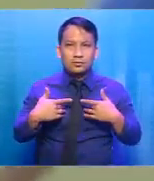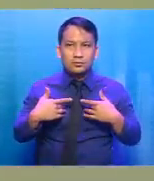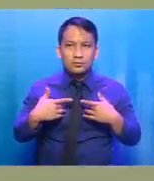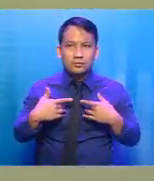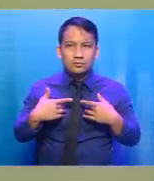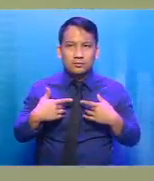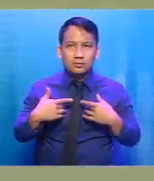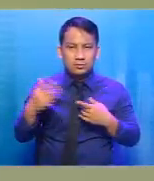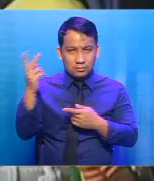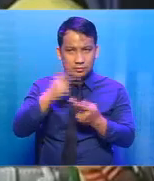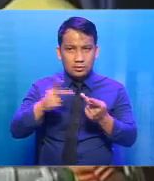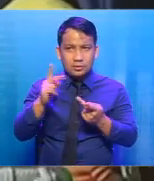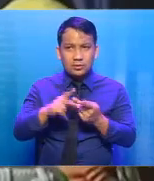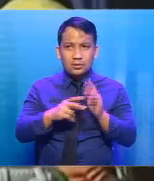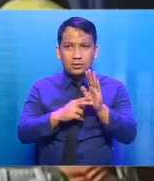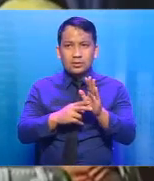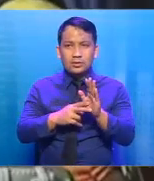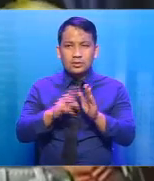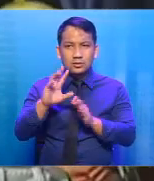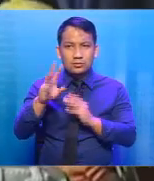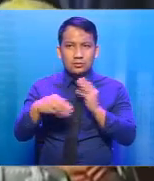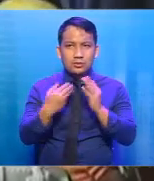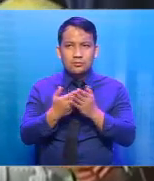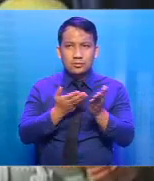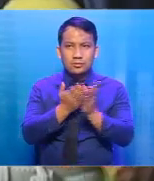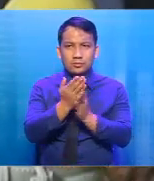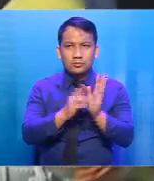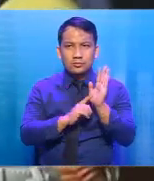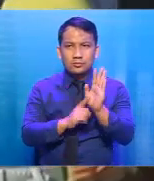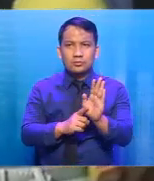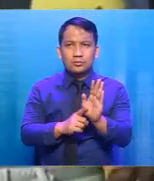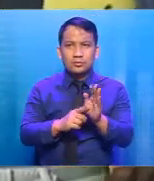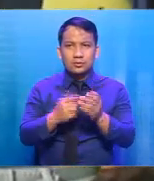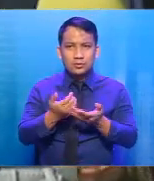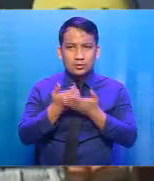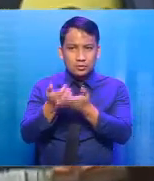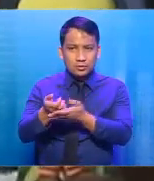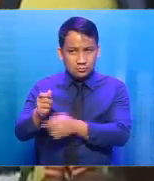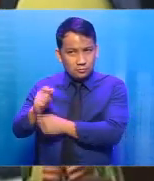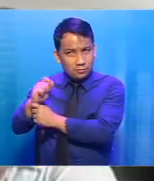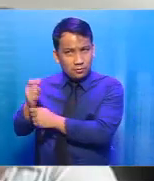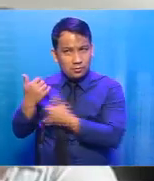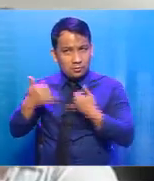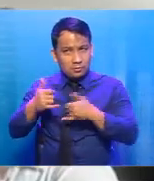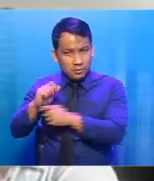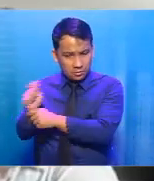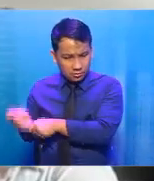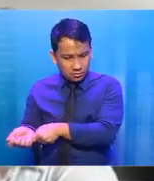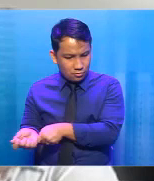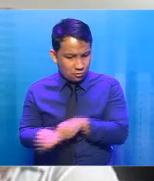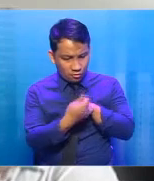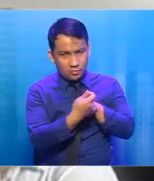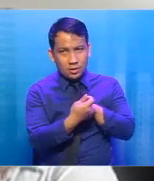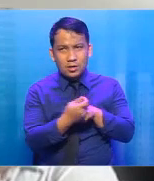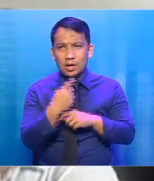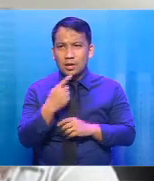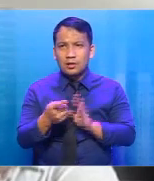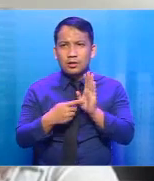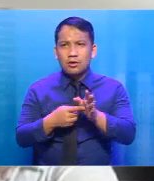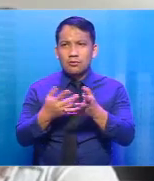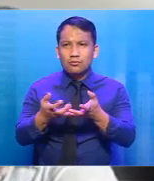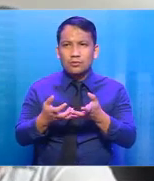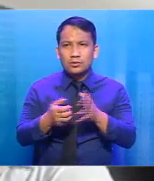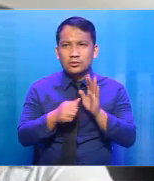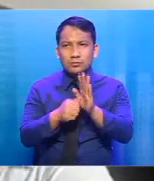Purpose at pag-represent sa world stage sa pamamagitan ng kanyang passion para sa golf. Bilang ambassador ng Smart, nais